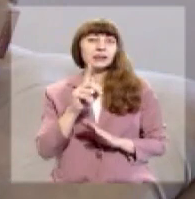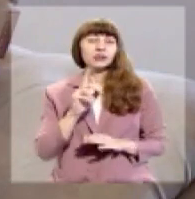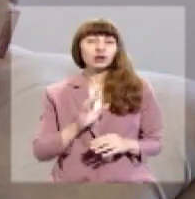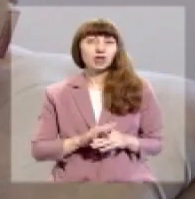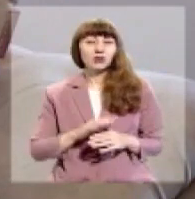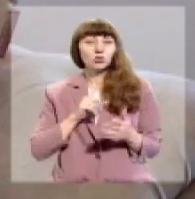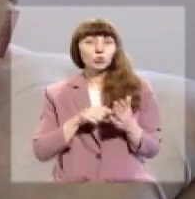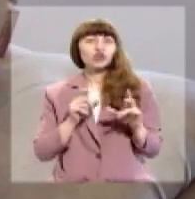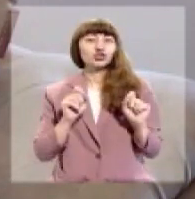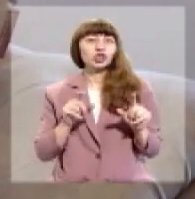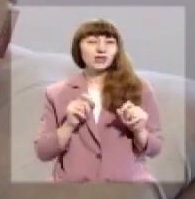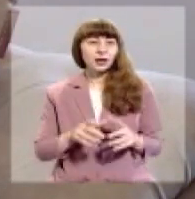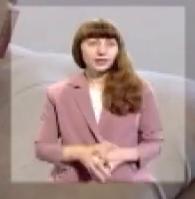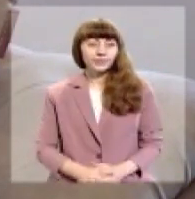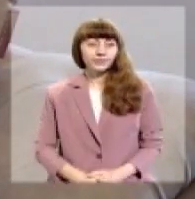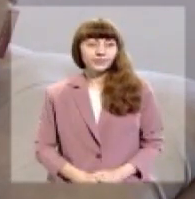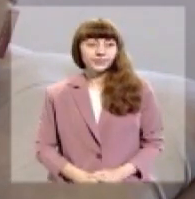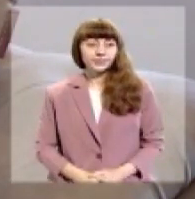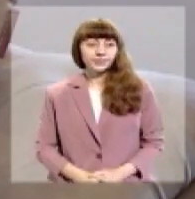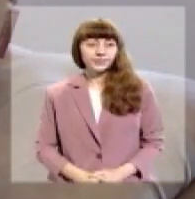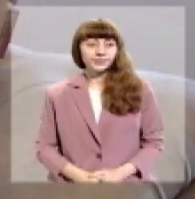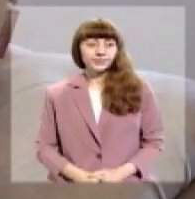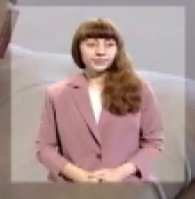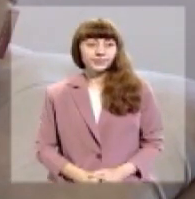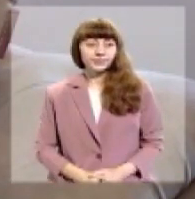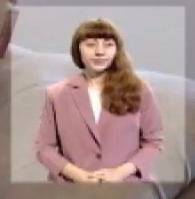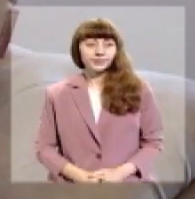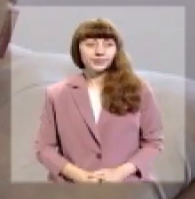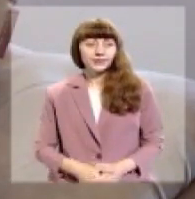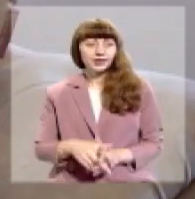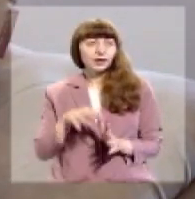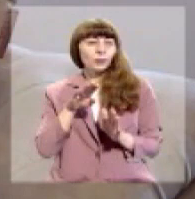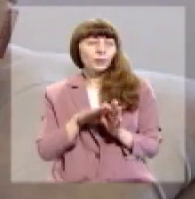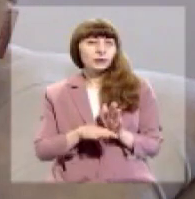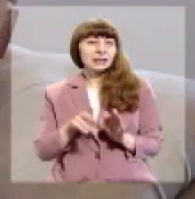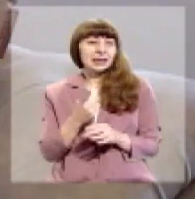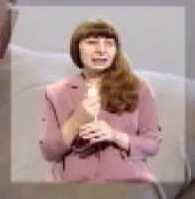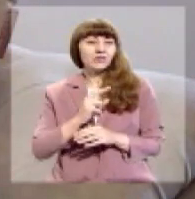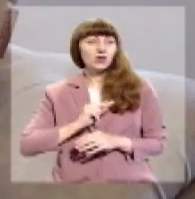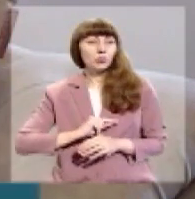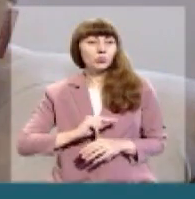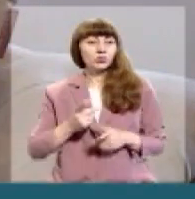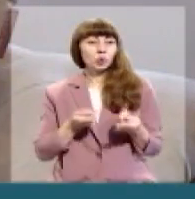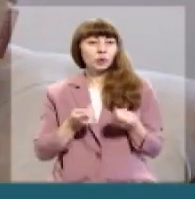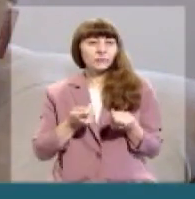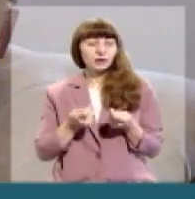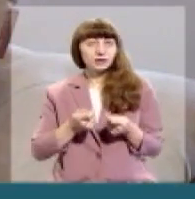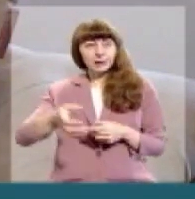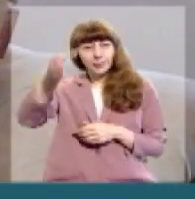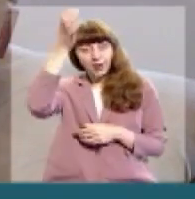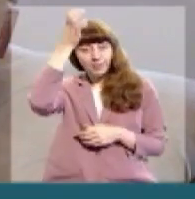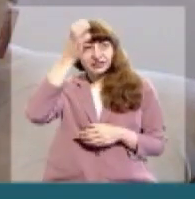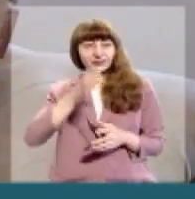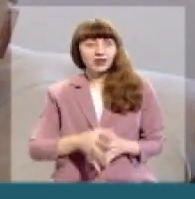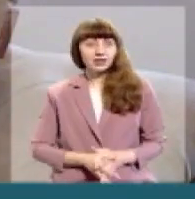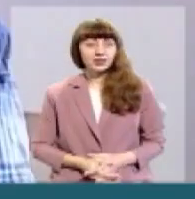соған оққа жерді, сосын мен де еттім еріп. Москва қаласында 248-ші мектеп Коптевский райондық мұғалім